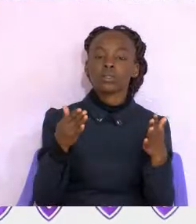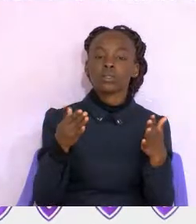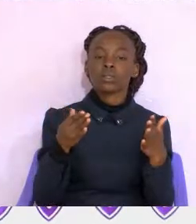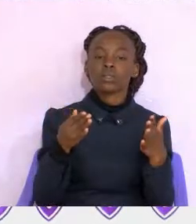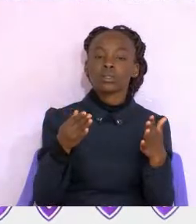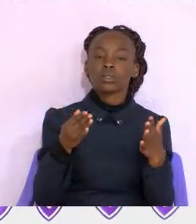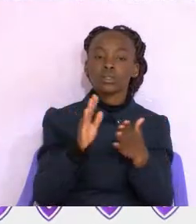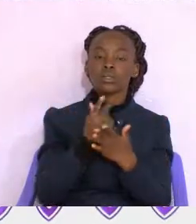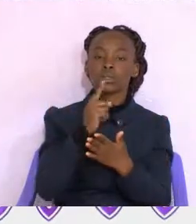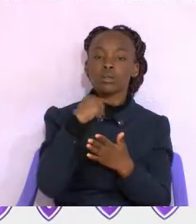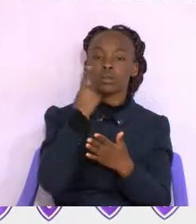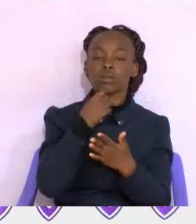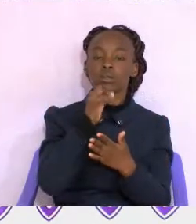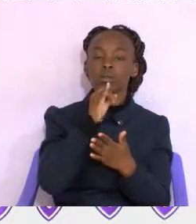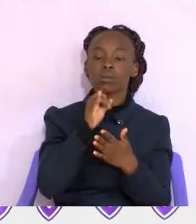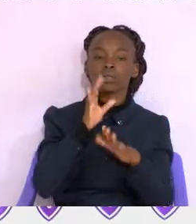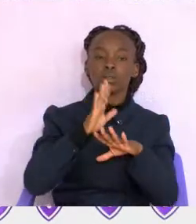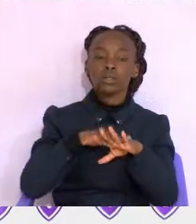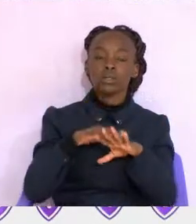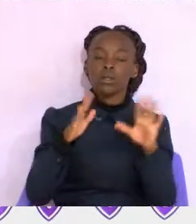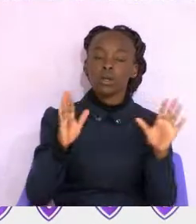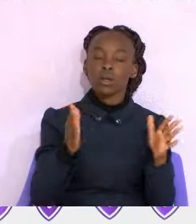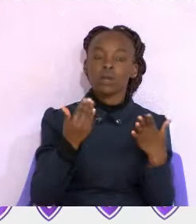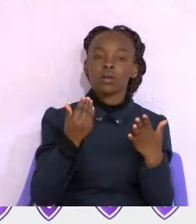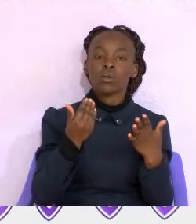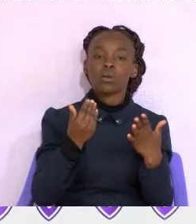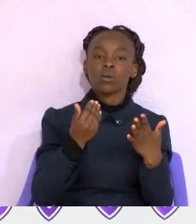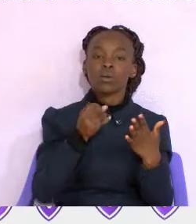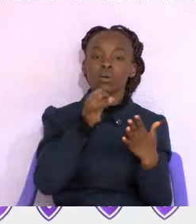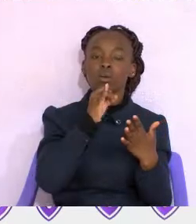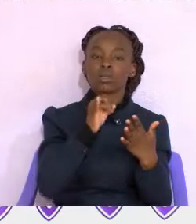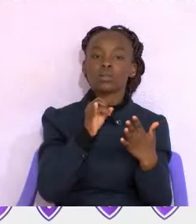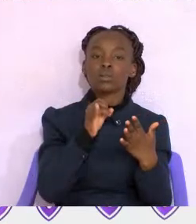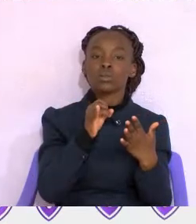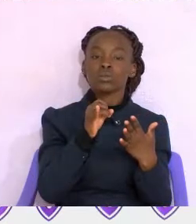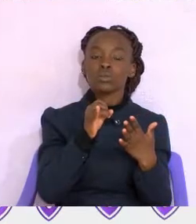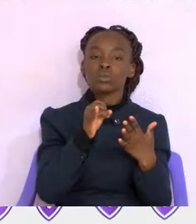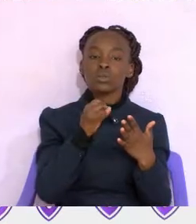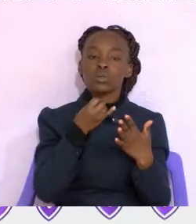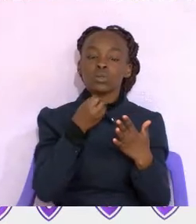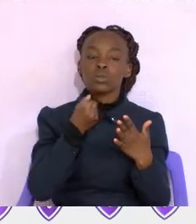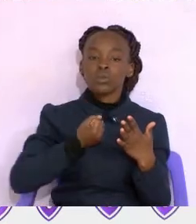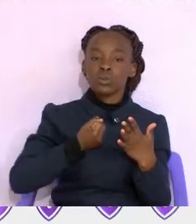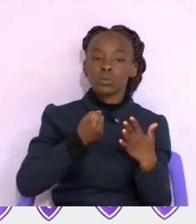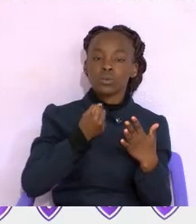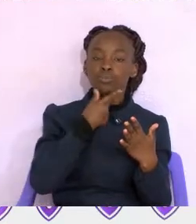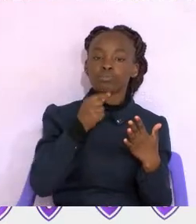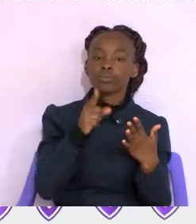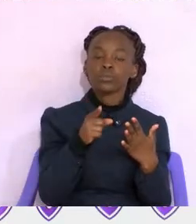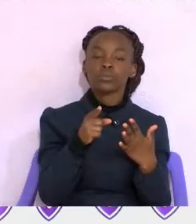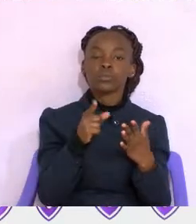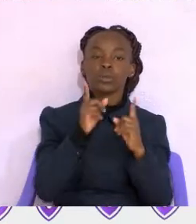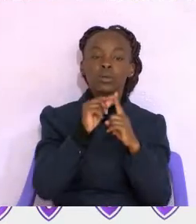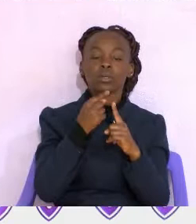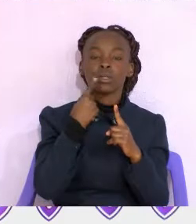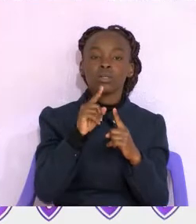mtu anafananaje. Mwenye haki, wapendo, wakati unasema mwenye haki, wapendo, maandiko inasema hao